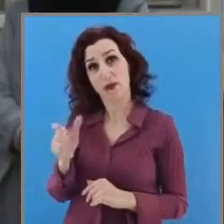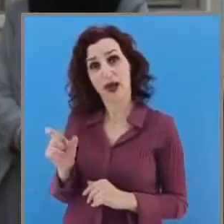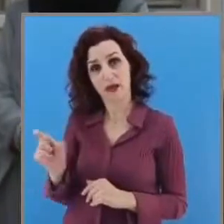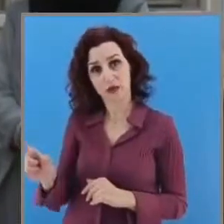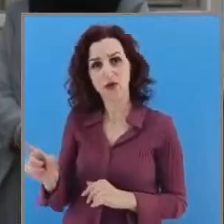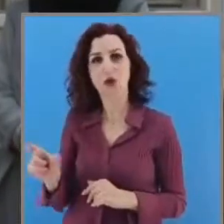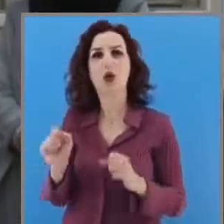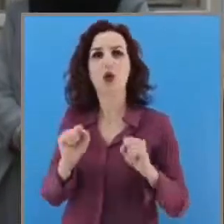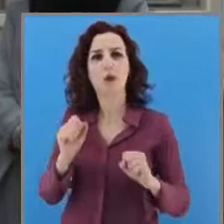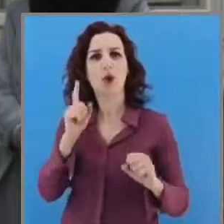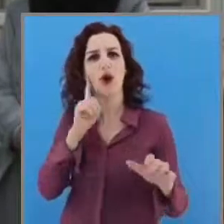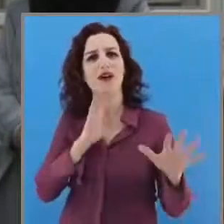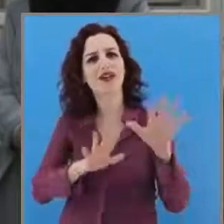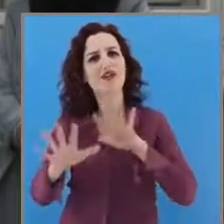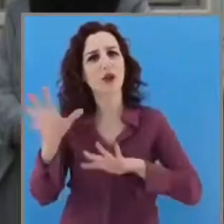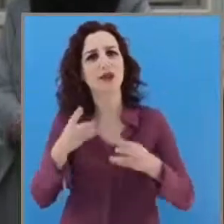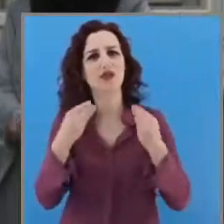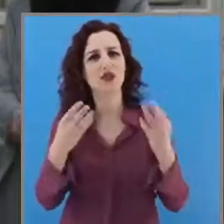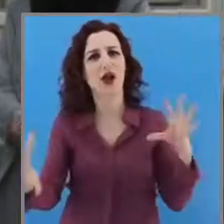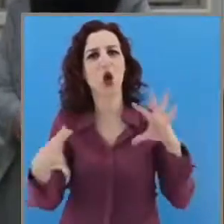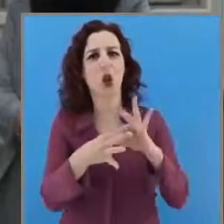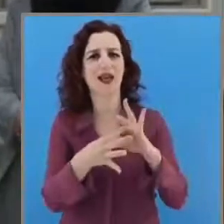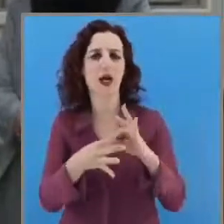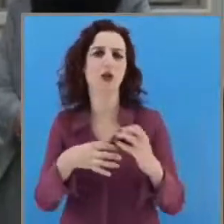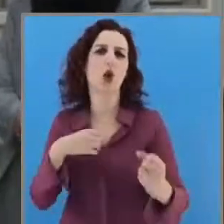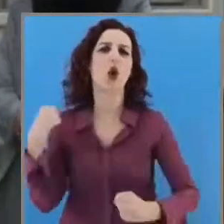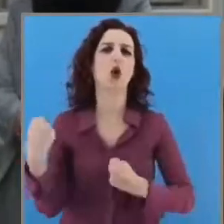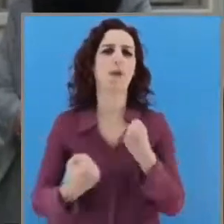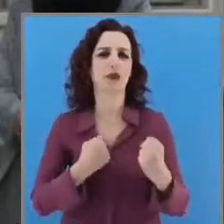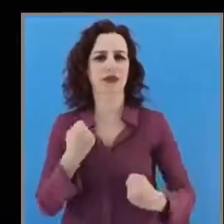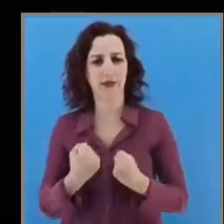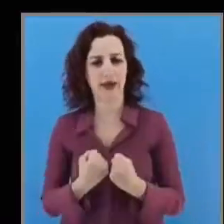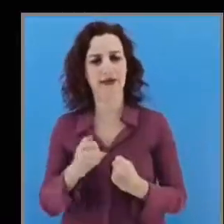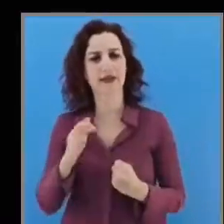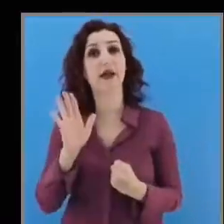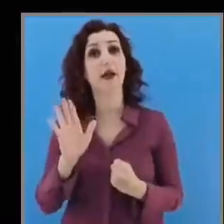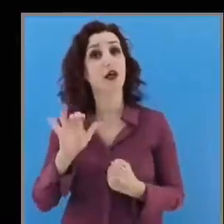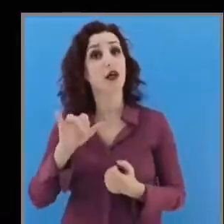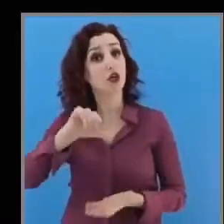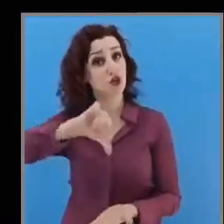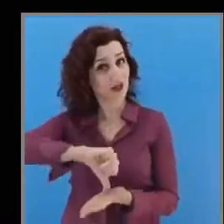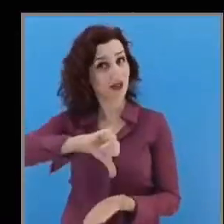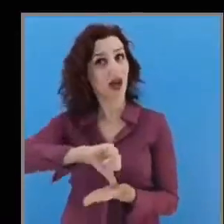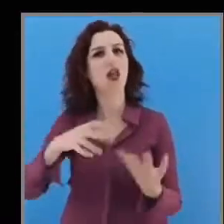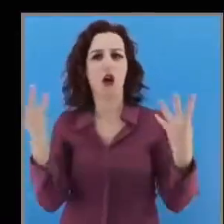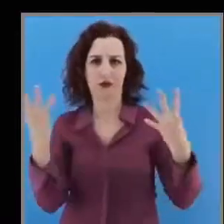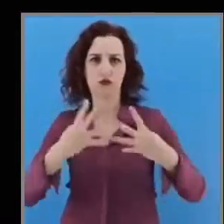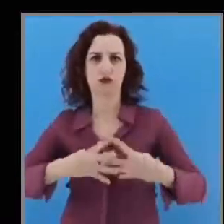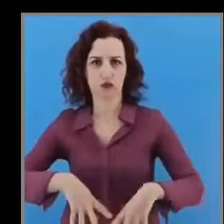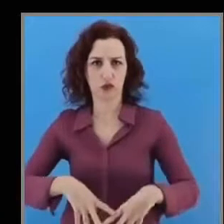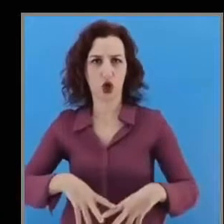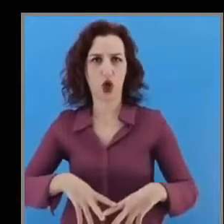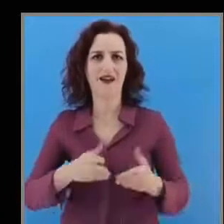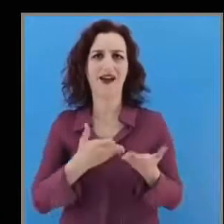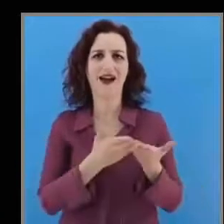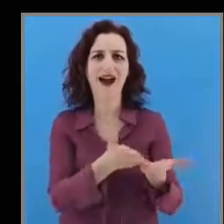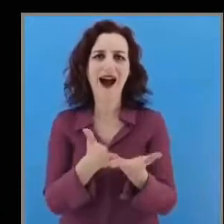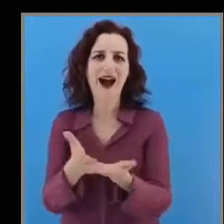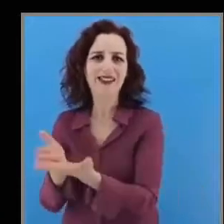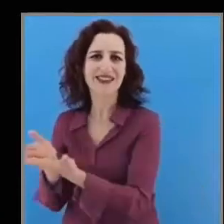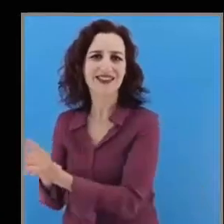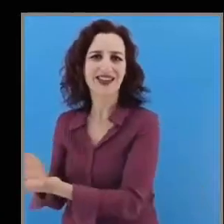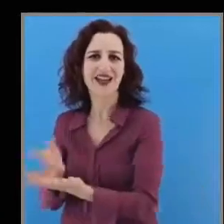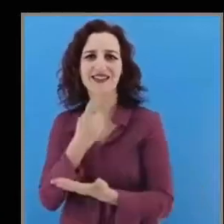sui comportamenti. Comunque la centrale è operativa, fa appunto assistenza proattiva alle persone in